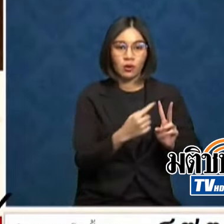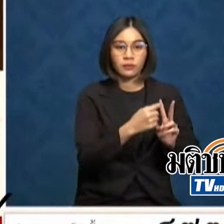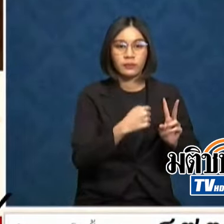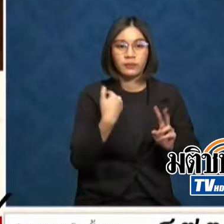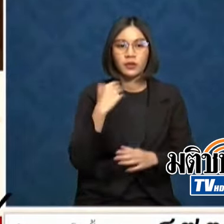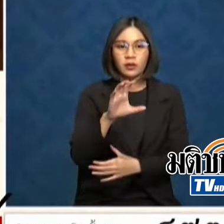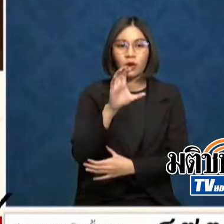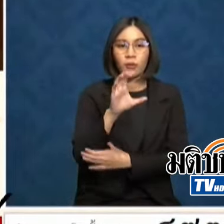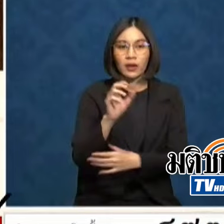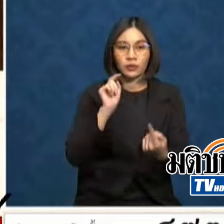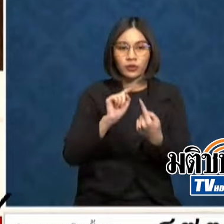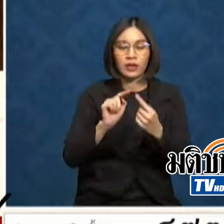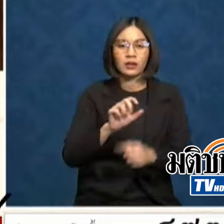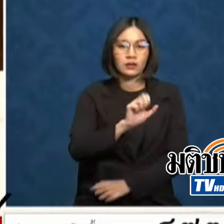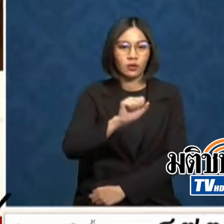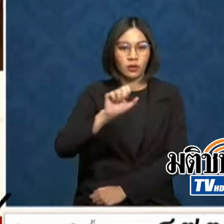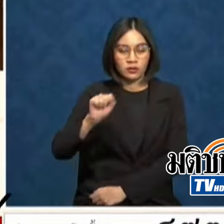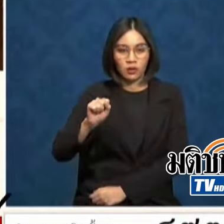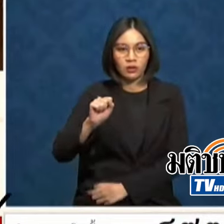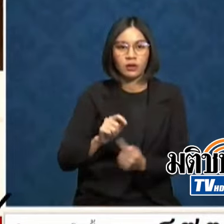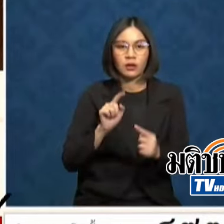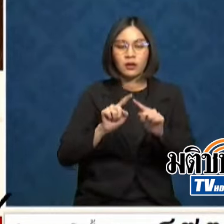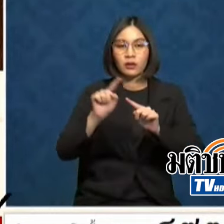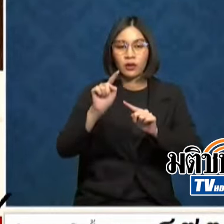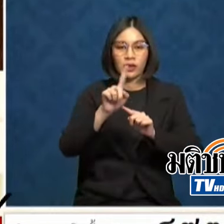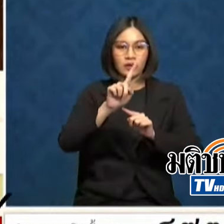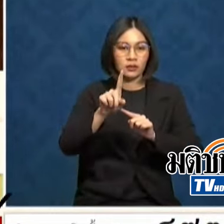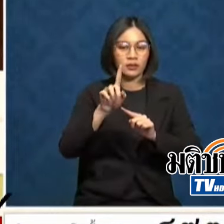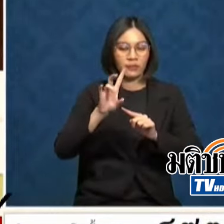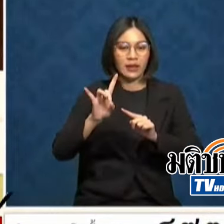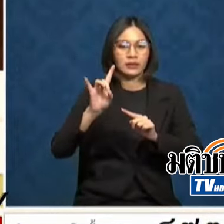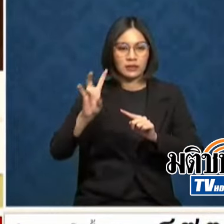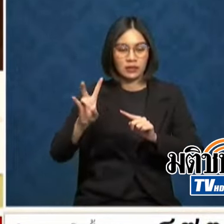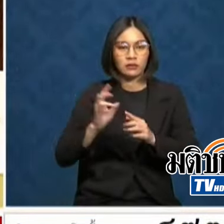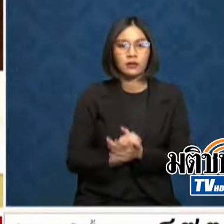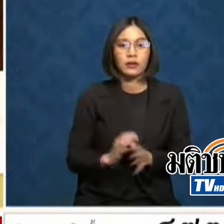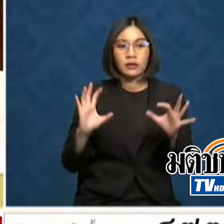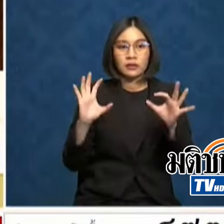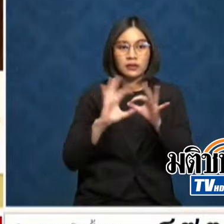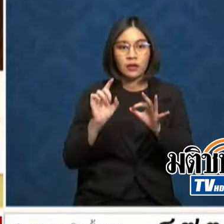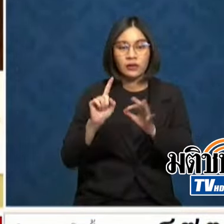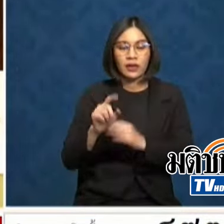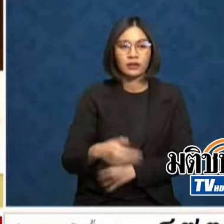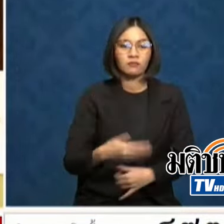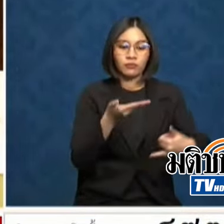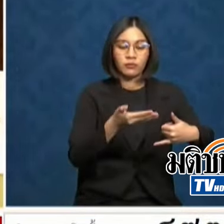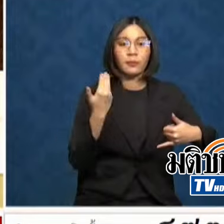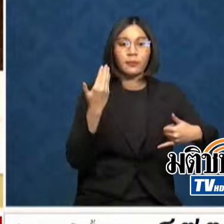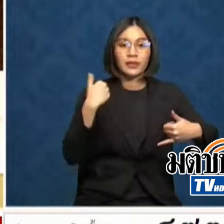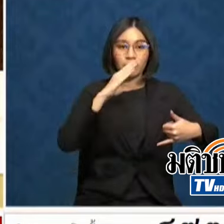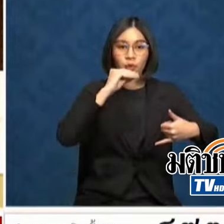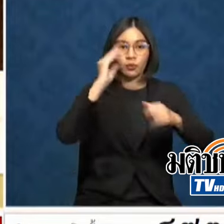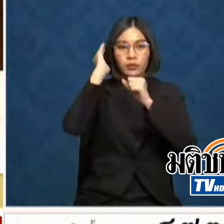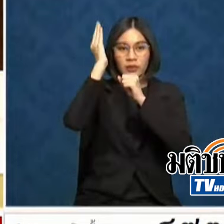ข้อบังคับนะฮะข้อบังคับสภาผู้แทนราษฎรข้อที่187นะครับเกี่ยวกับกรณีที่คุณกมลศักดิ์พูดเมื่อสักครู่นะ